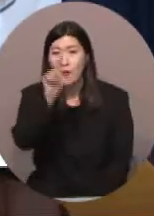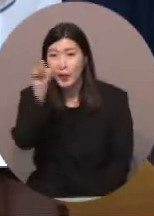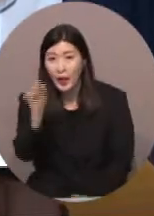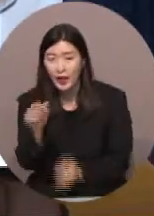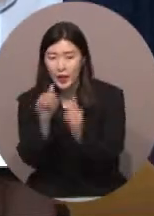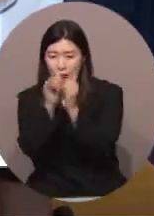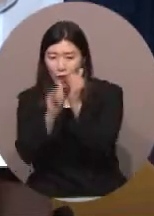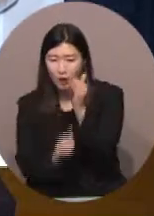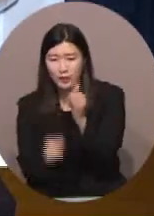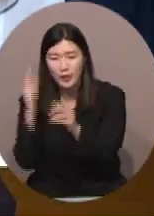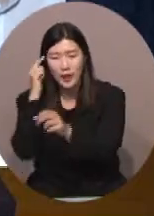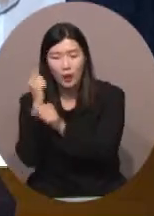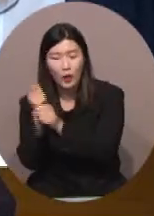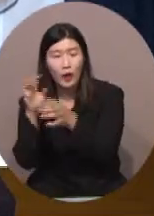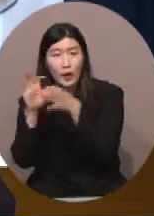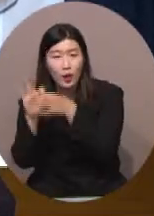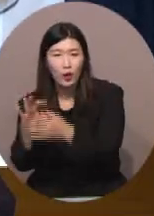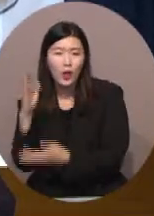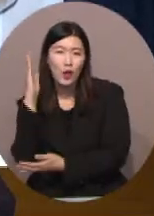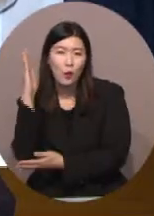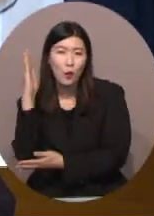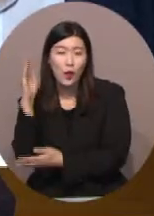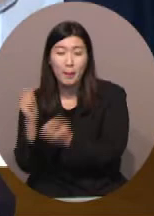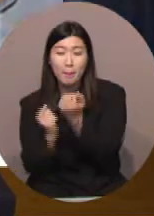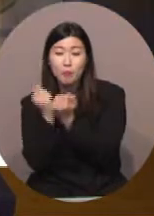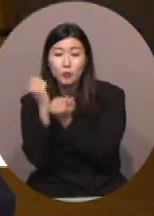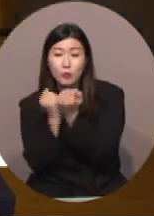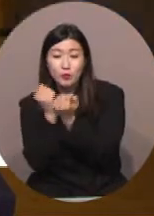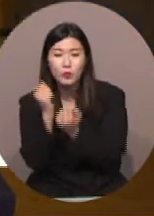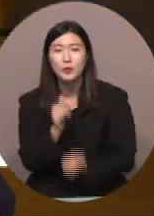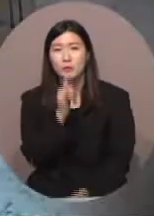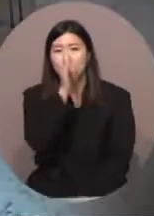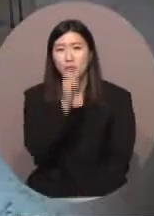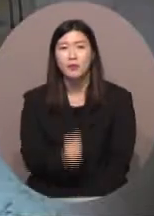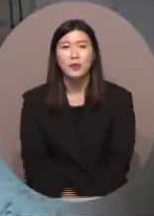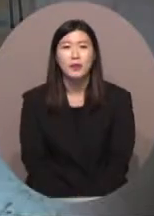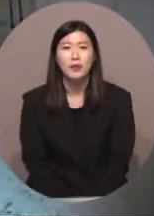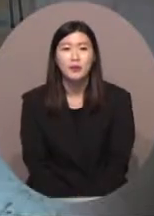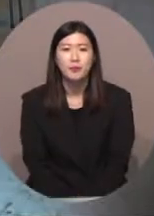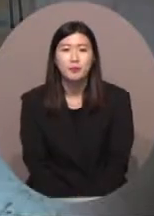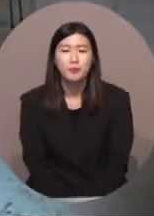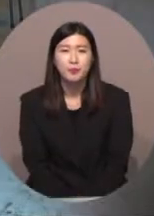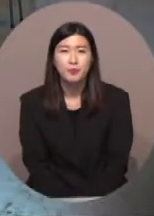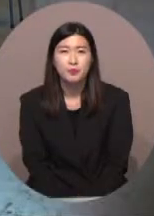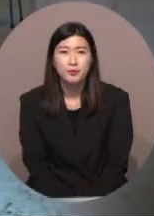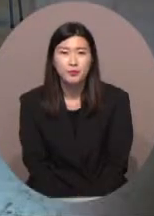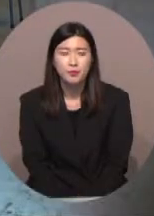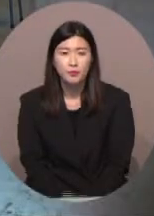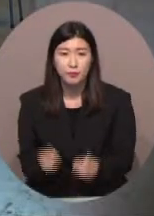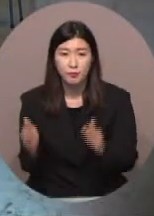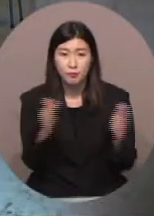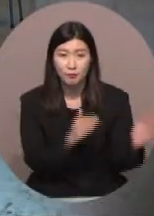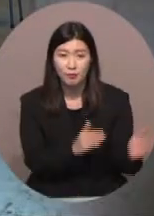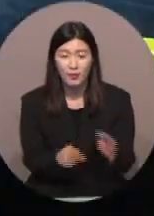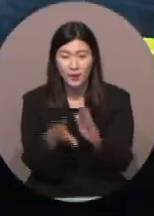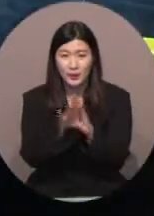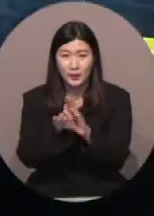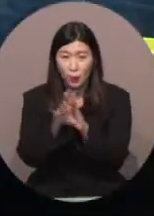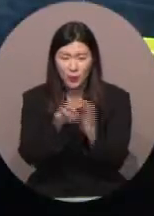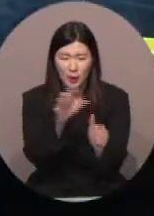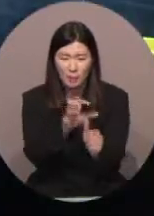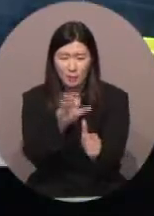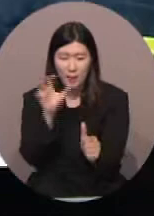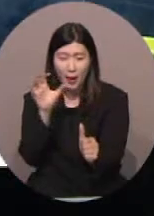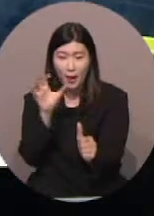역사적인 아니면 과학적인 것을 이야기하는 그런 프로그램을 만들었고요. 사회적 거리두기 해제 이후 맞는 첫 명절인